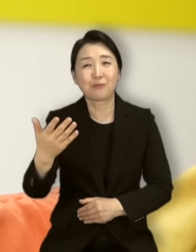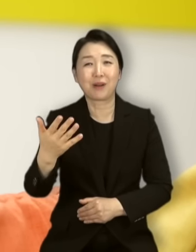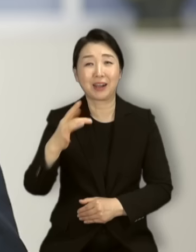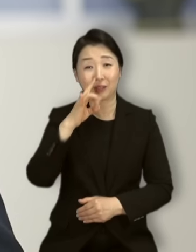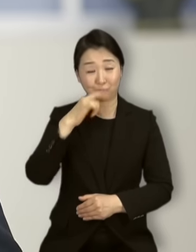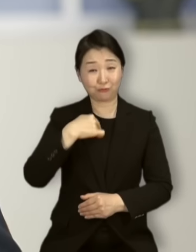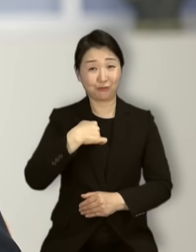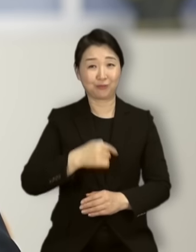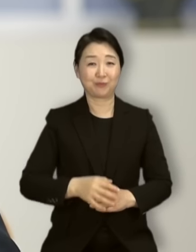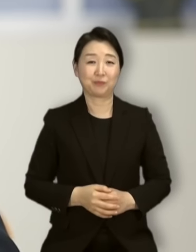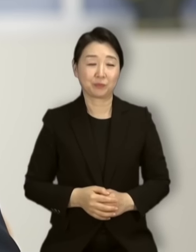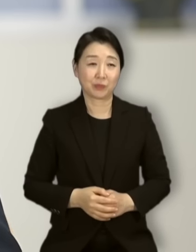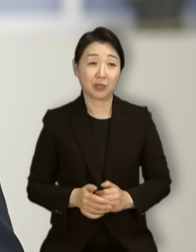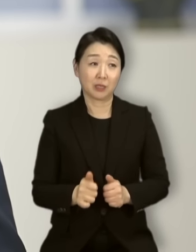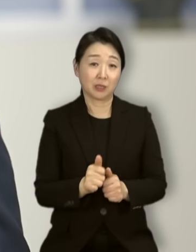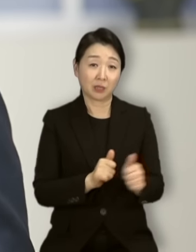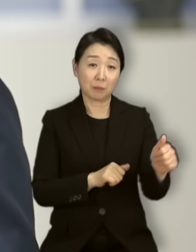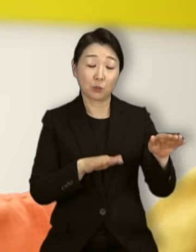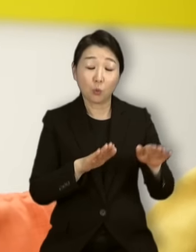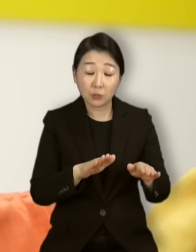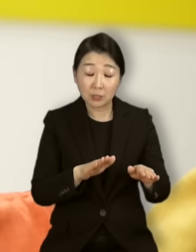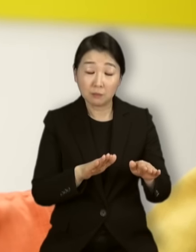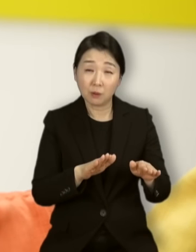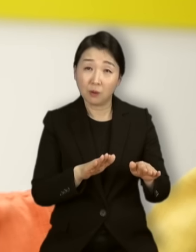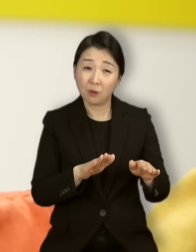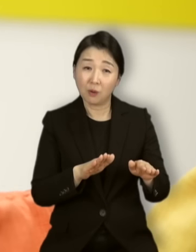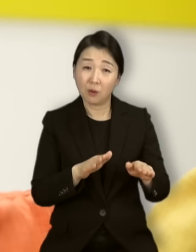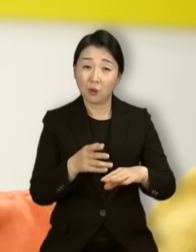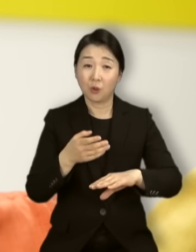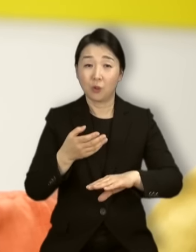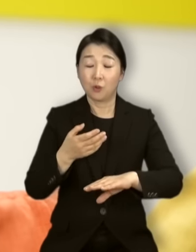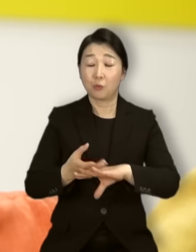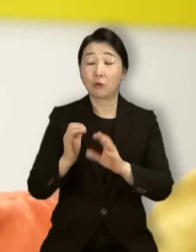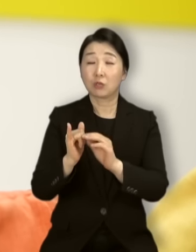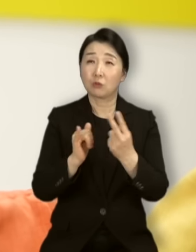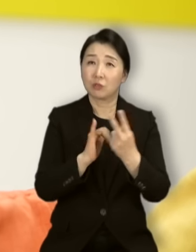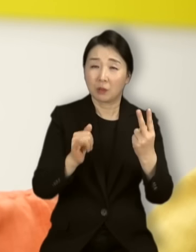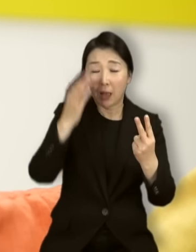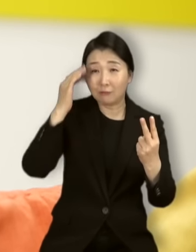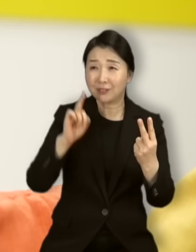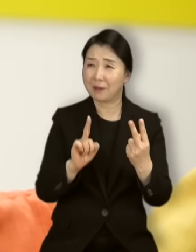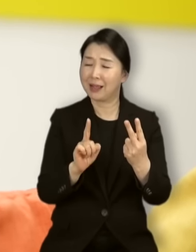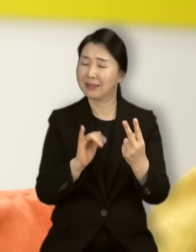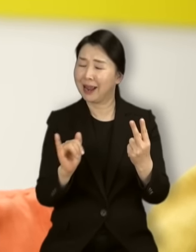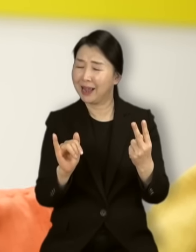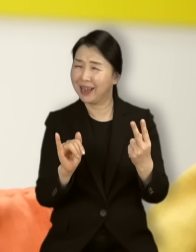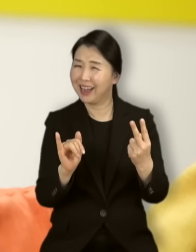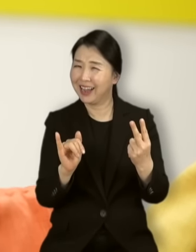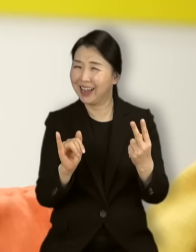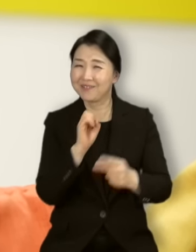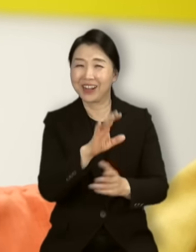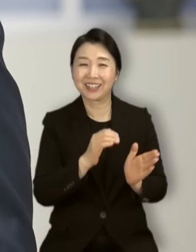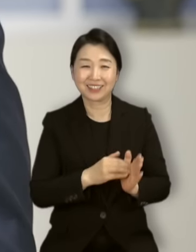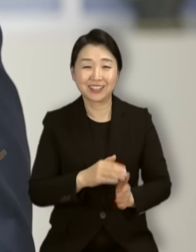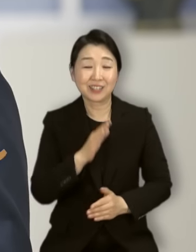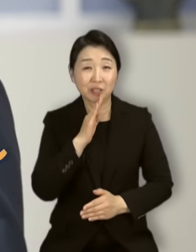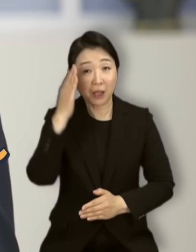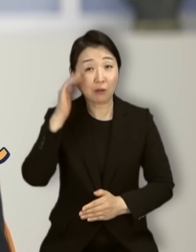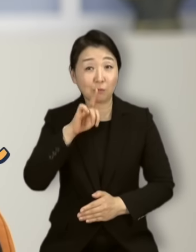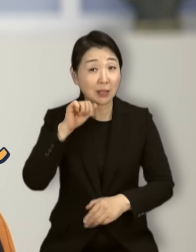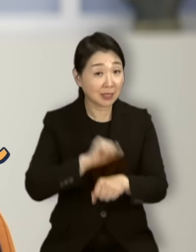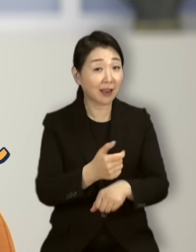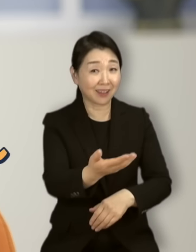궁금했습니다 그래서 제가 남편한테 오늘 외국인 두 분의 오늘 한국인 한 분인가이 말씀도 드렸었어요 아니 그러니까 정말